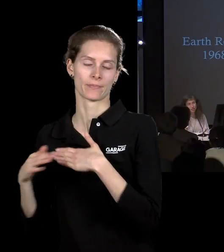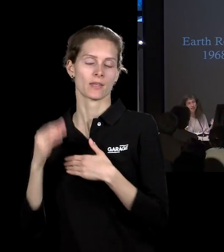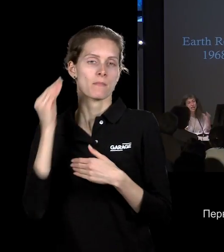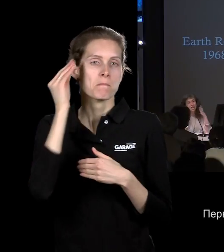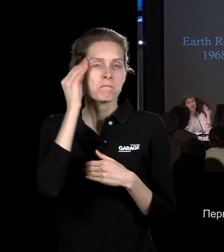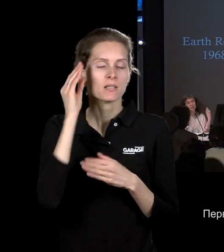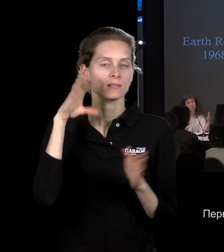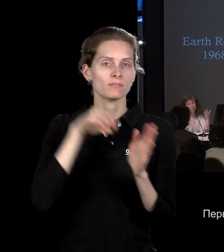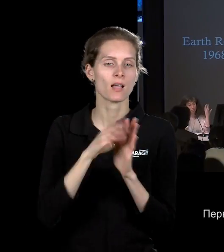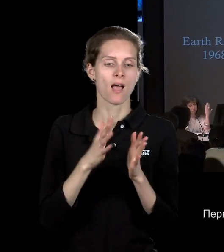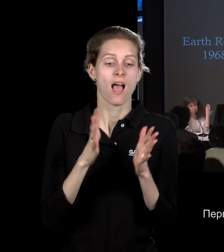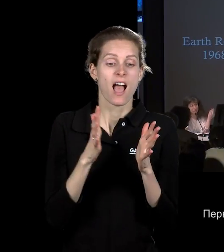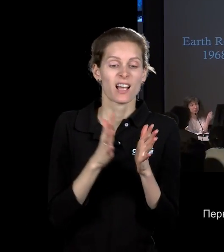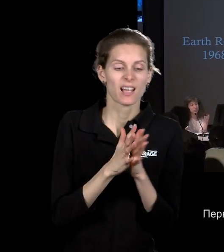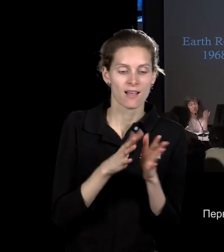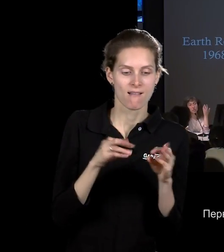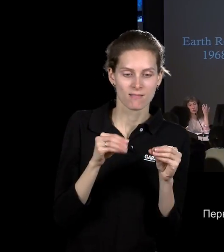быть чистой. И